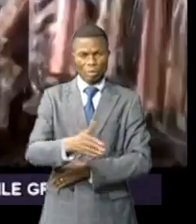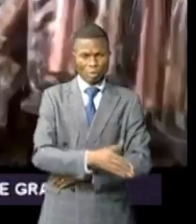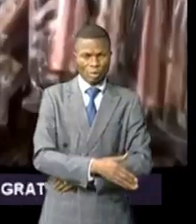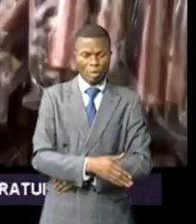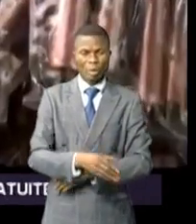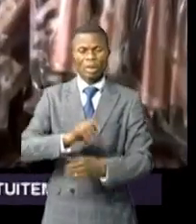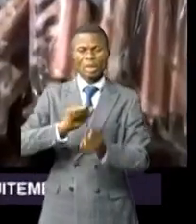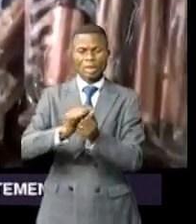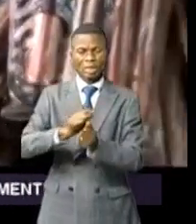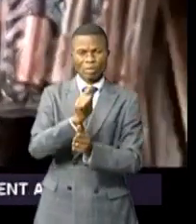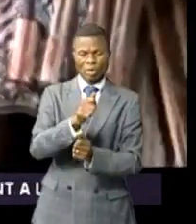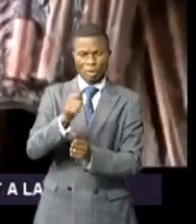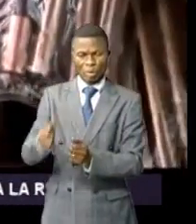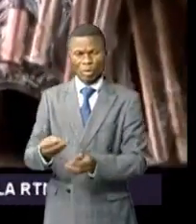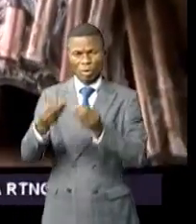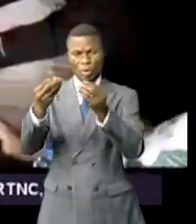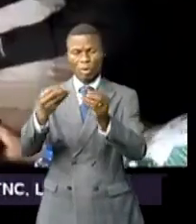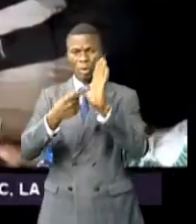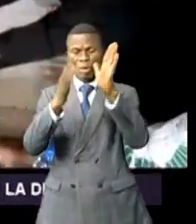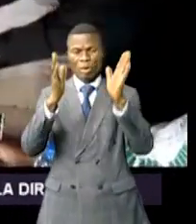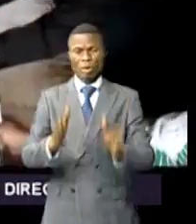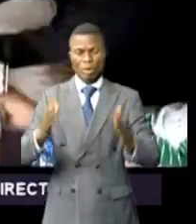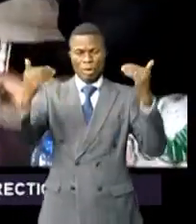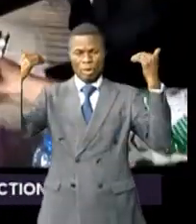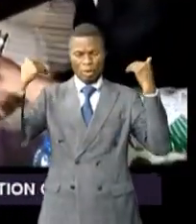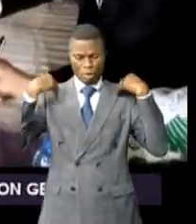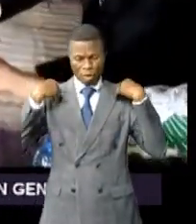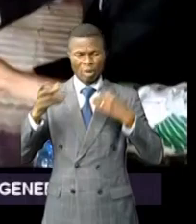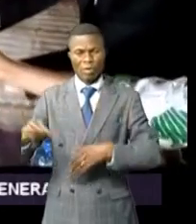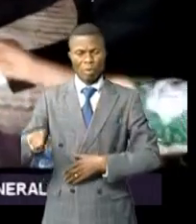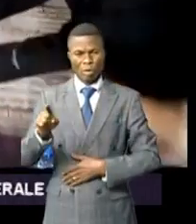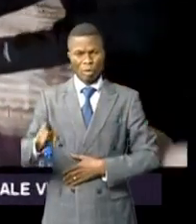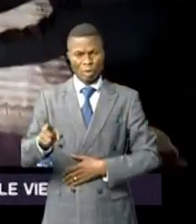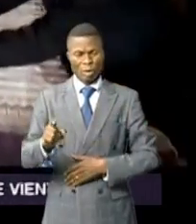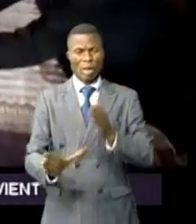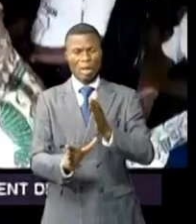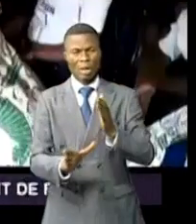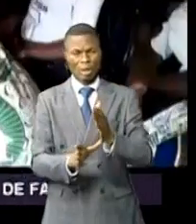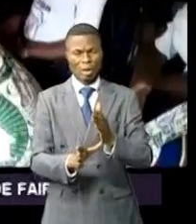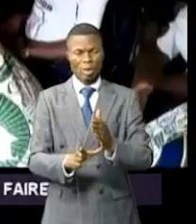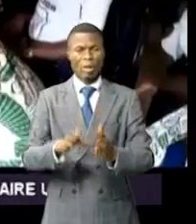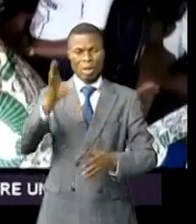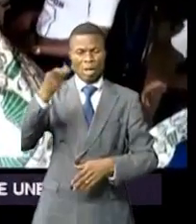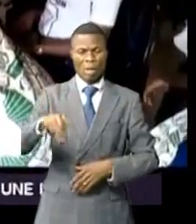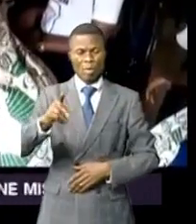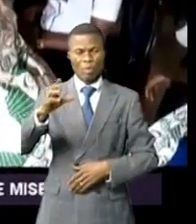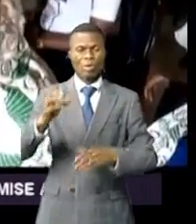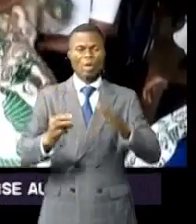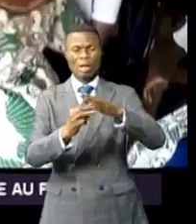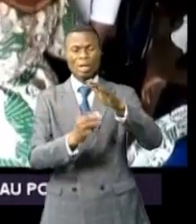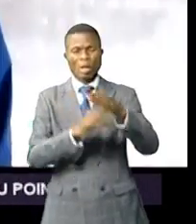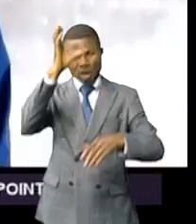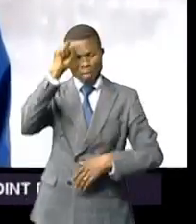gels hydroalcooliques remis aux représentants du chef de l'exécutif provincial intérimaire des Maïndombe, Stéphane